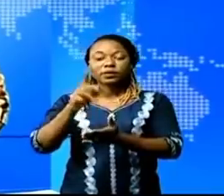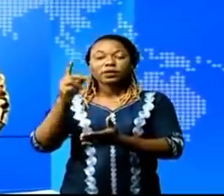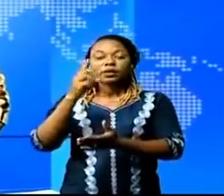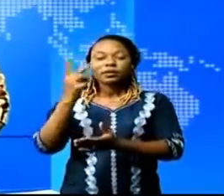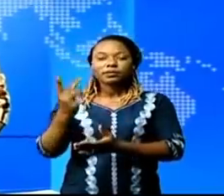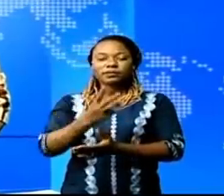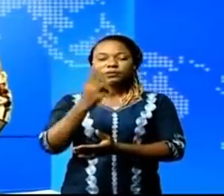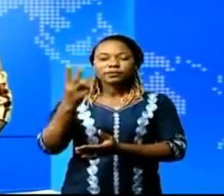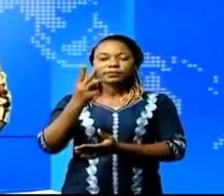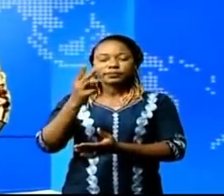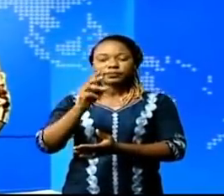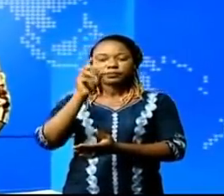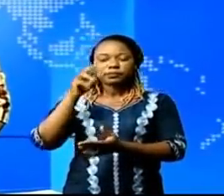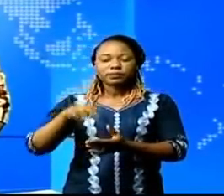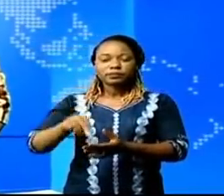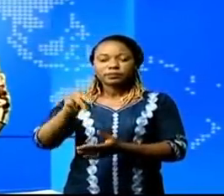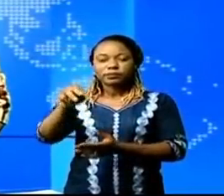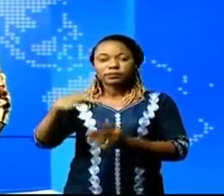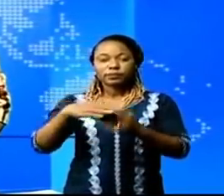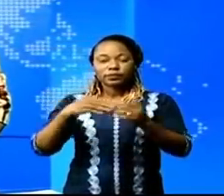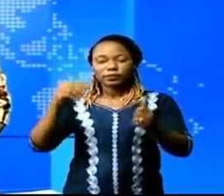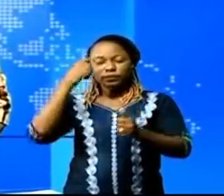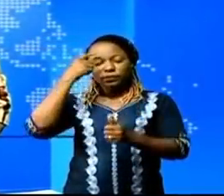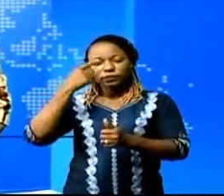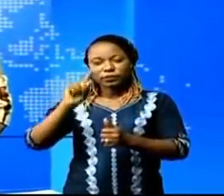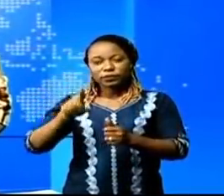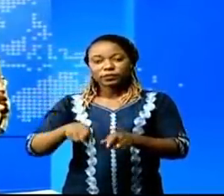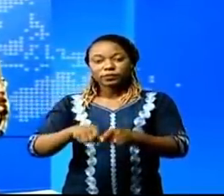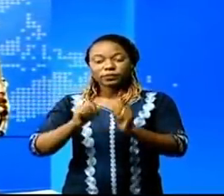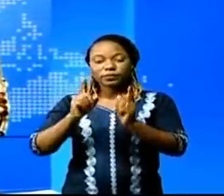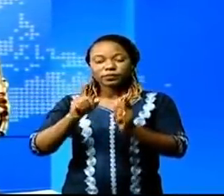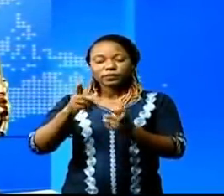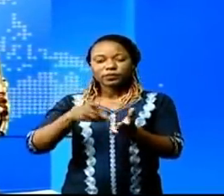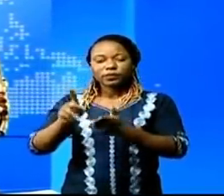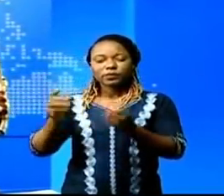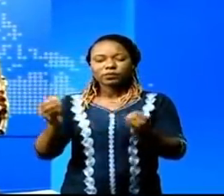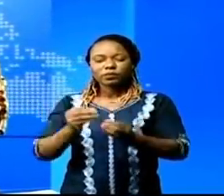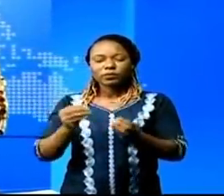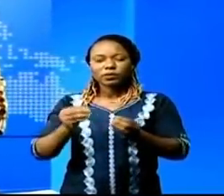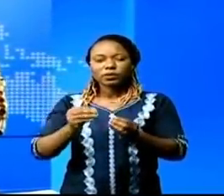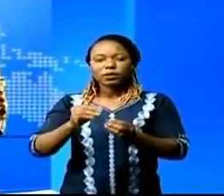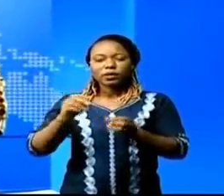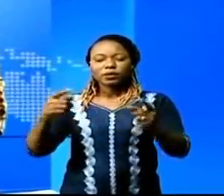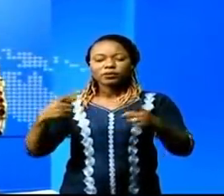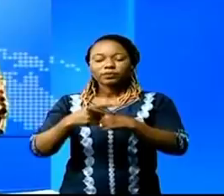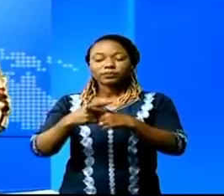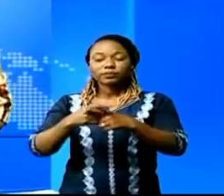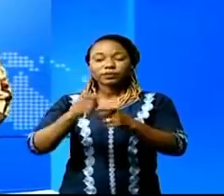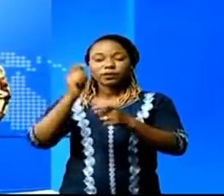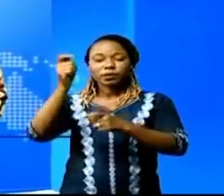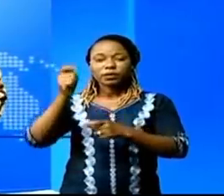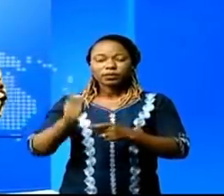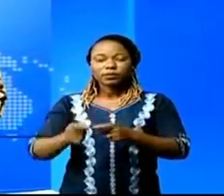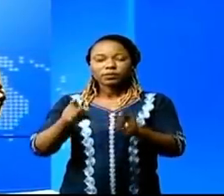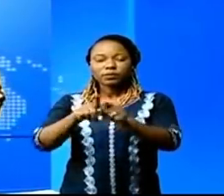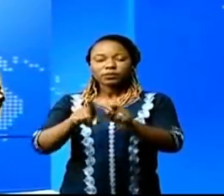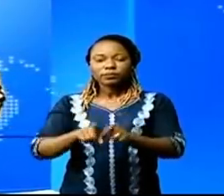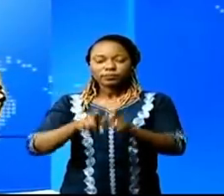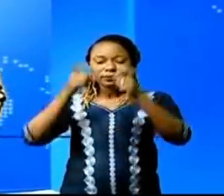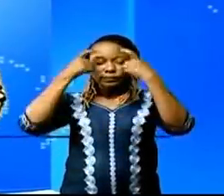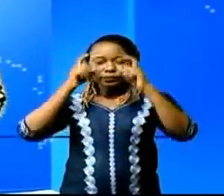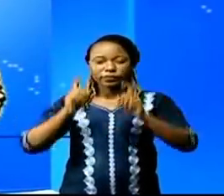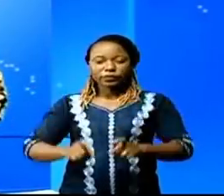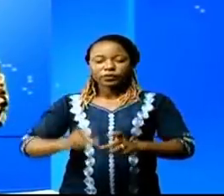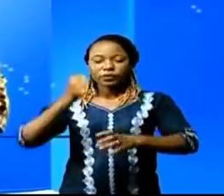dommage causé à la République démocratique du Congo pendant l'occupation de conflits armés. C'est la décision de la